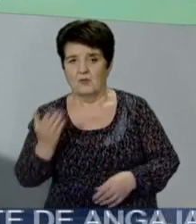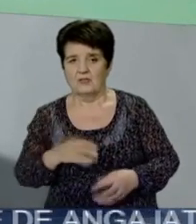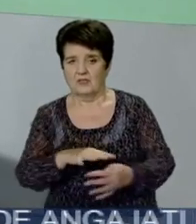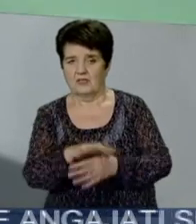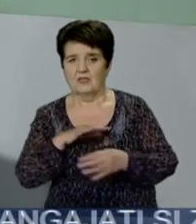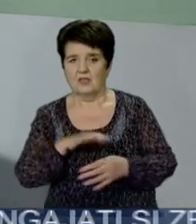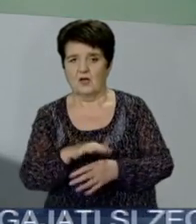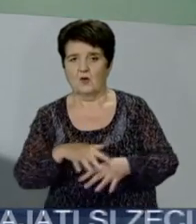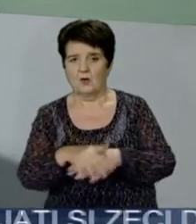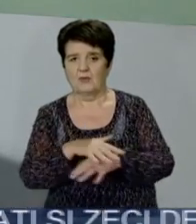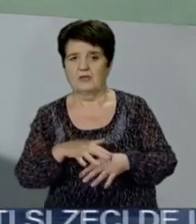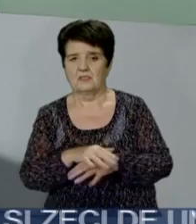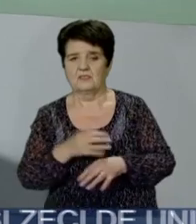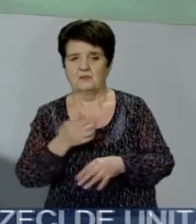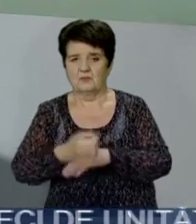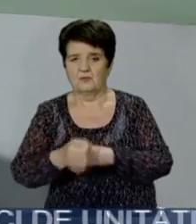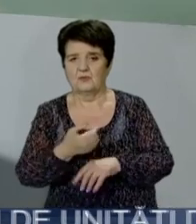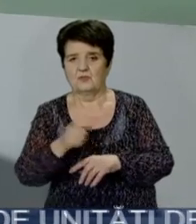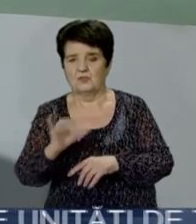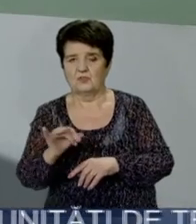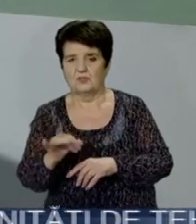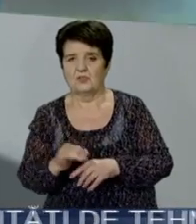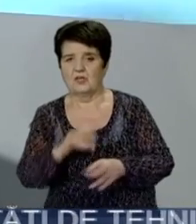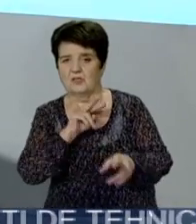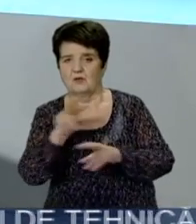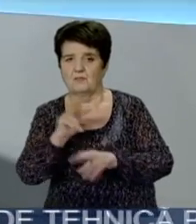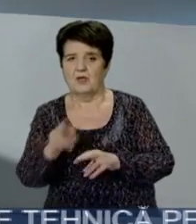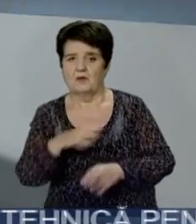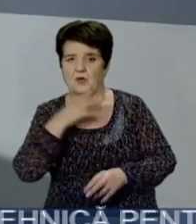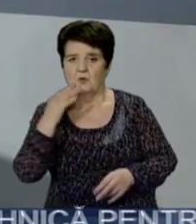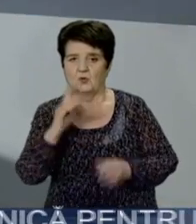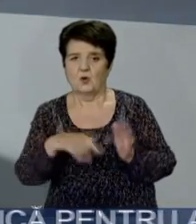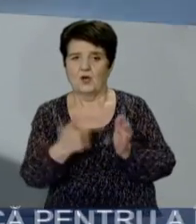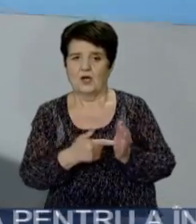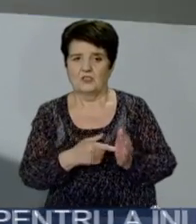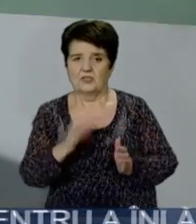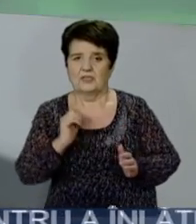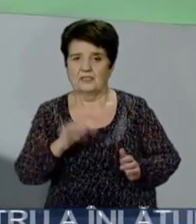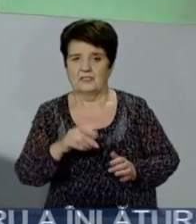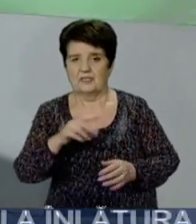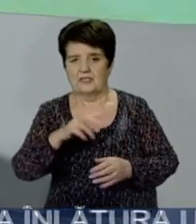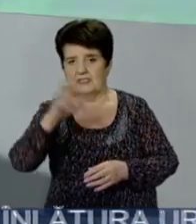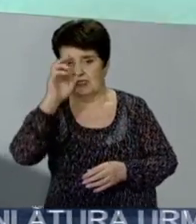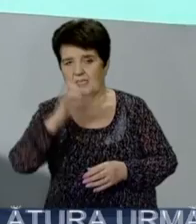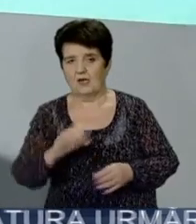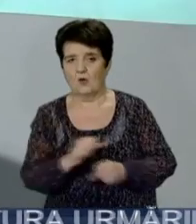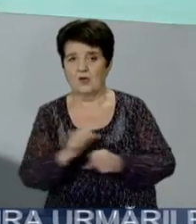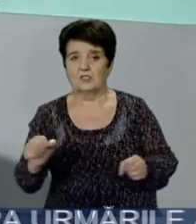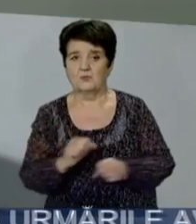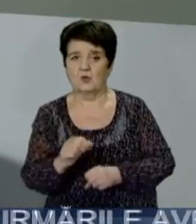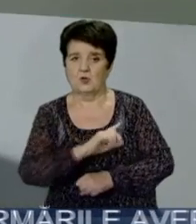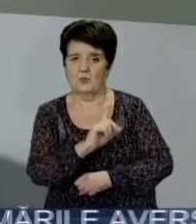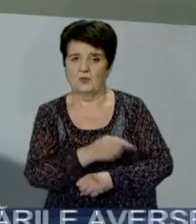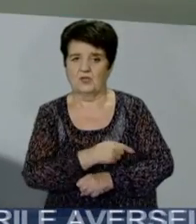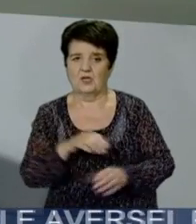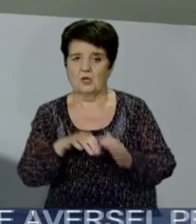atacuri masive ale invadatorilor și tentative de a prelua controlul asupra mai multor orașe din estul țării. O explozie puternică s-a produs